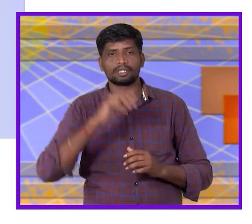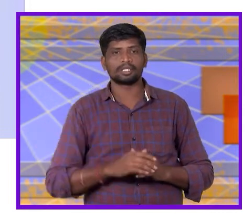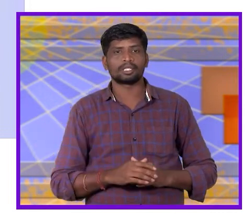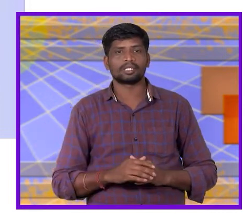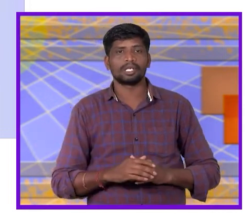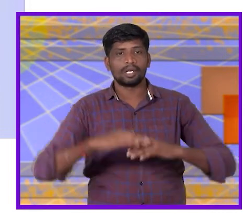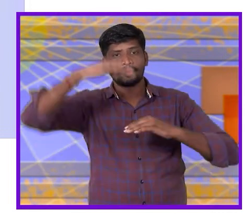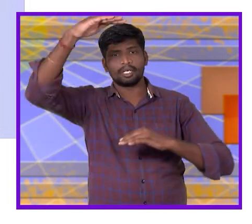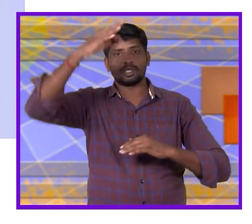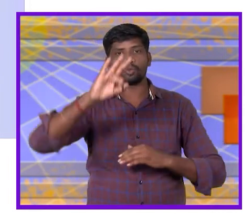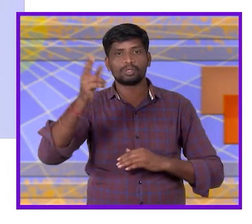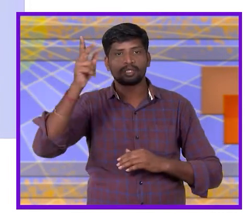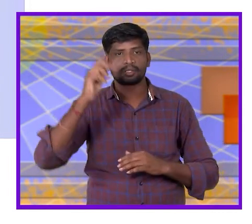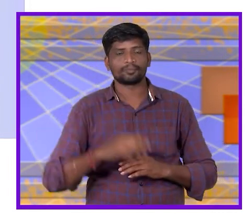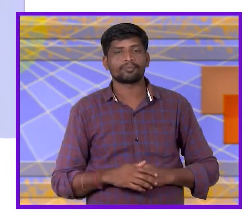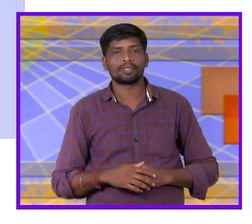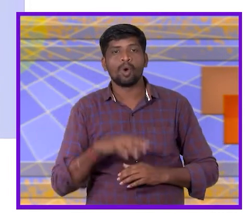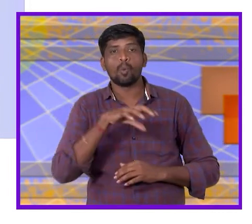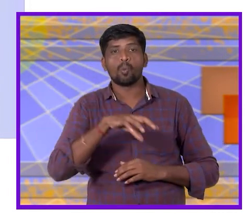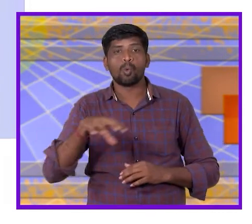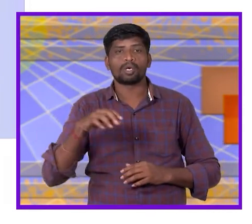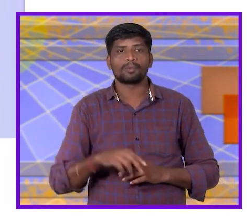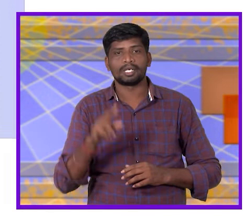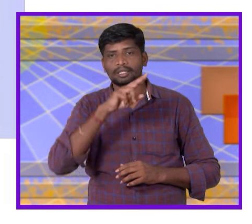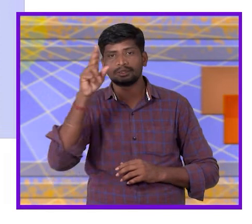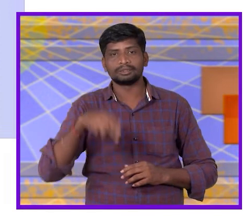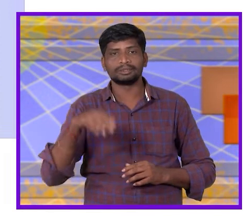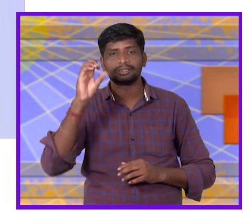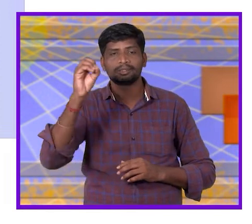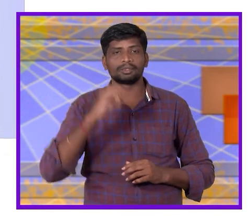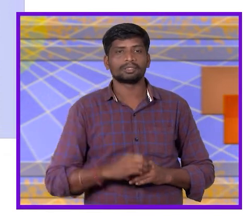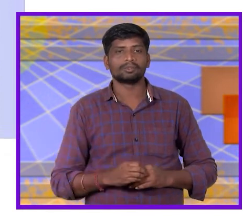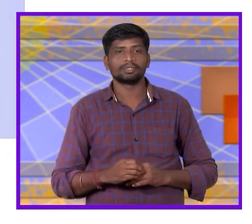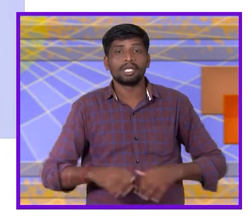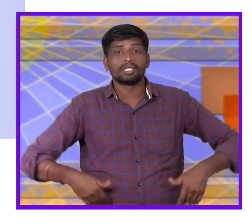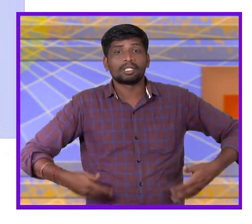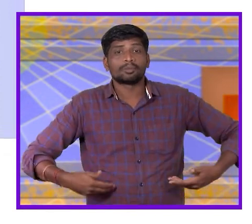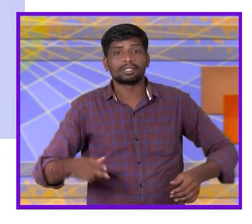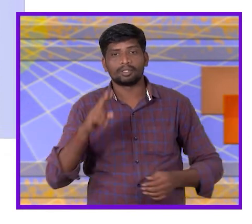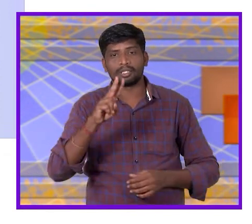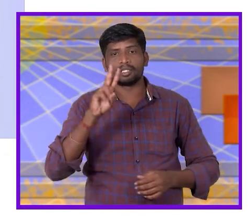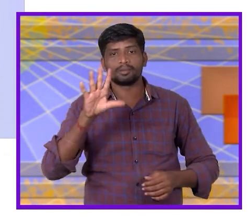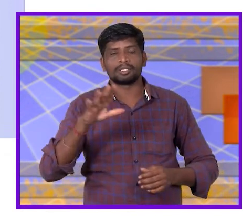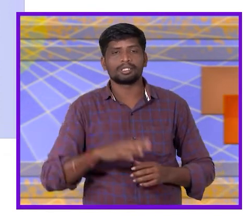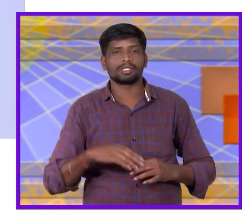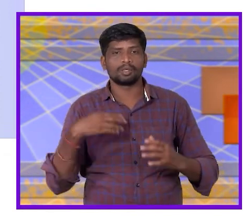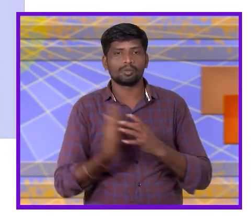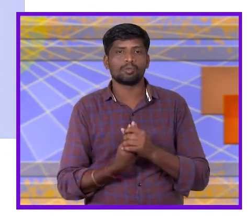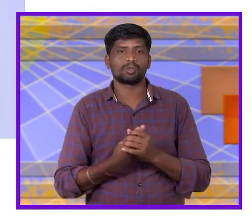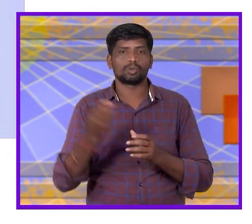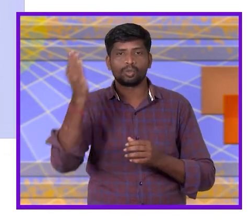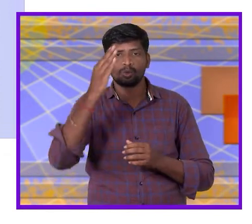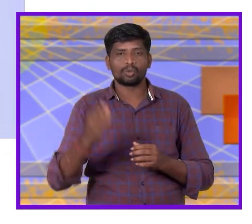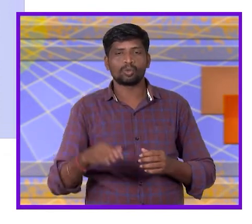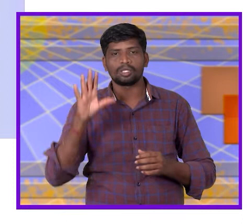38 அடிகளாக இருக்கிறது. பொருள்பாலில் வந்து 70 அதிகாரம் இருக்குது, இன்பத்து பாலில் வந்து 25 அதிகாரம், மொத்தம் 95 அதிகாரங்கள்